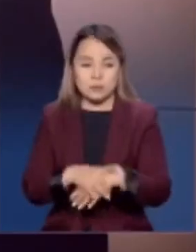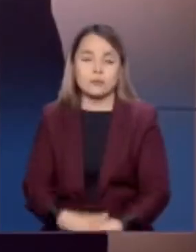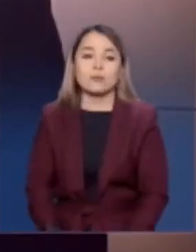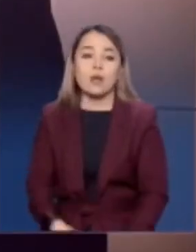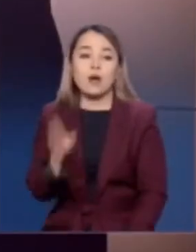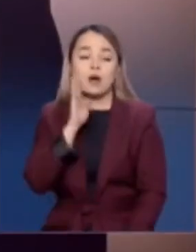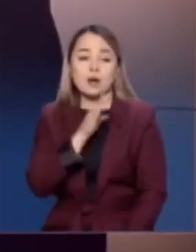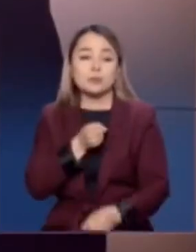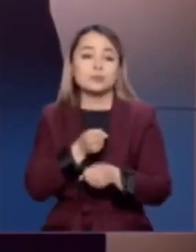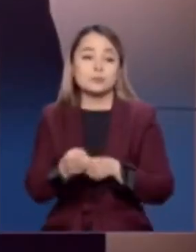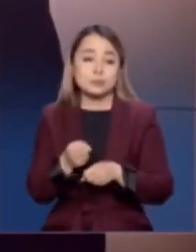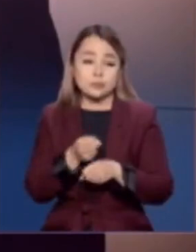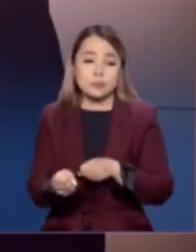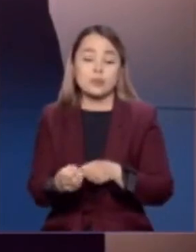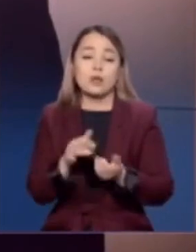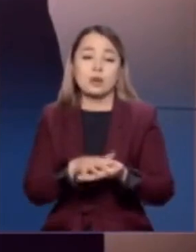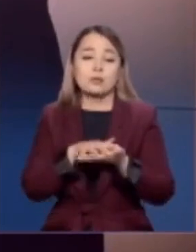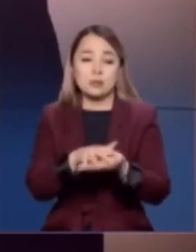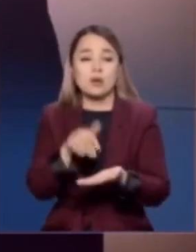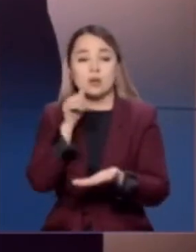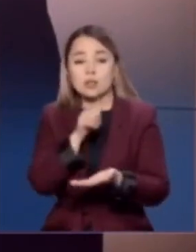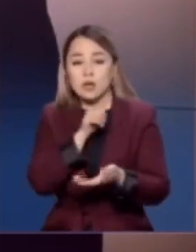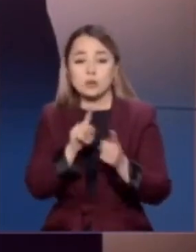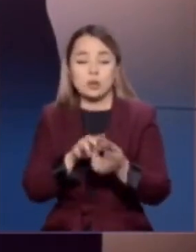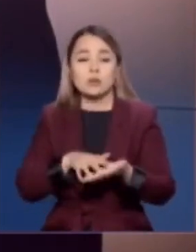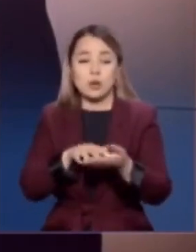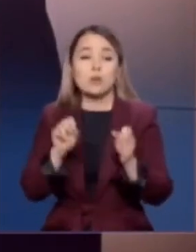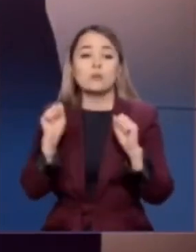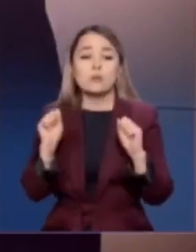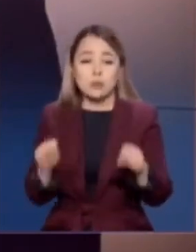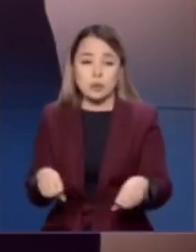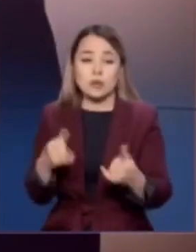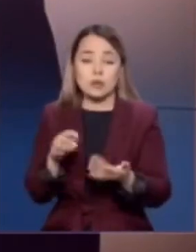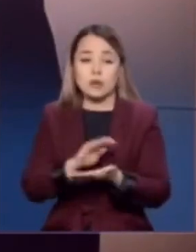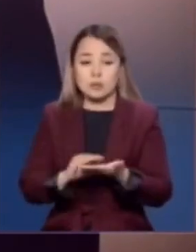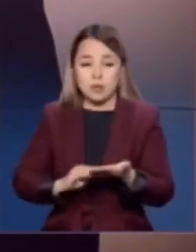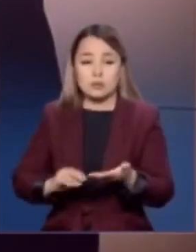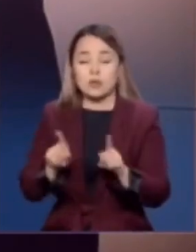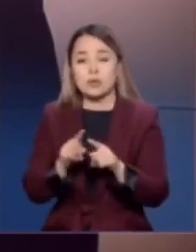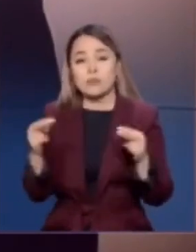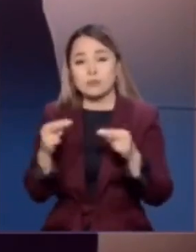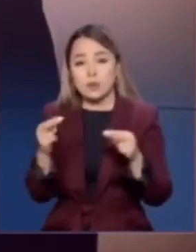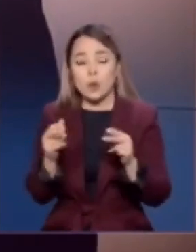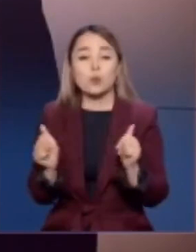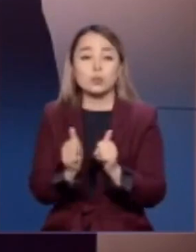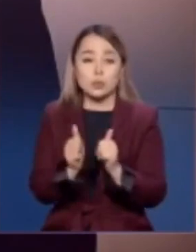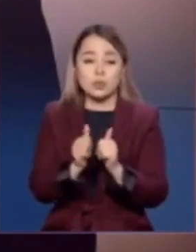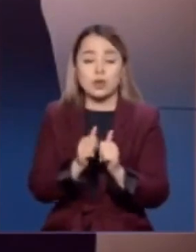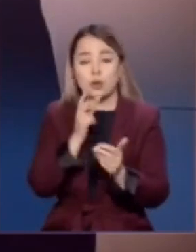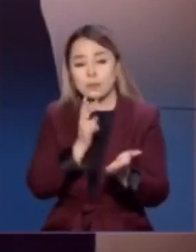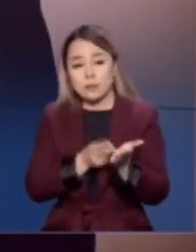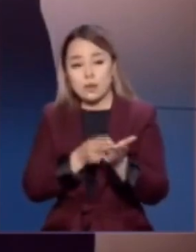Енді әйеліне қол көтеретіндер үстінен анонимді түрде арыз жазуға болады. Хаттама толтыру үшін куәгердің, көршілердің